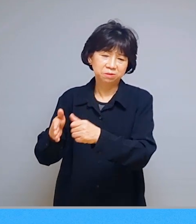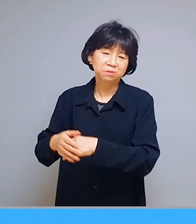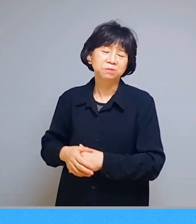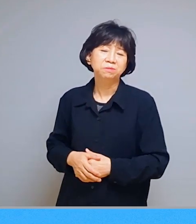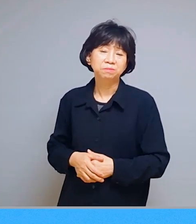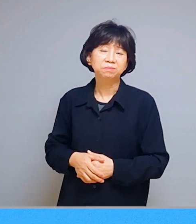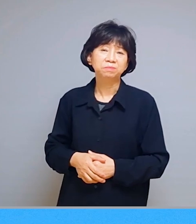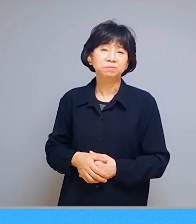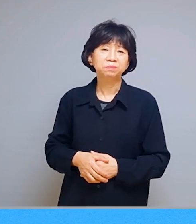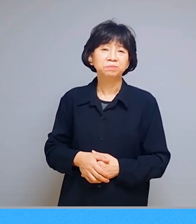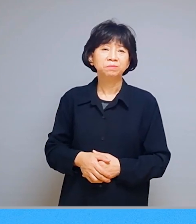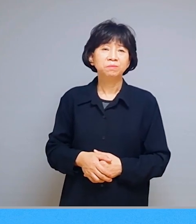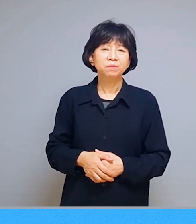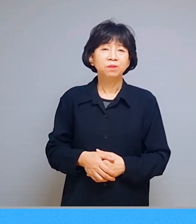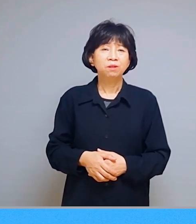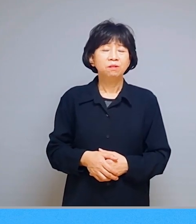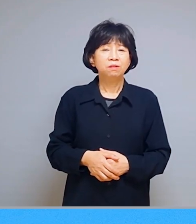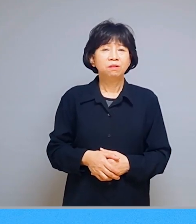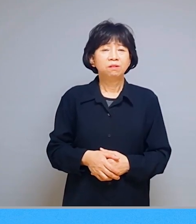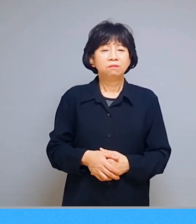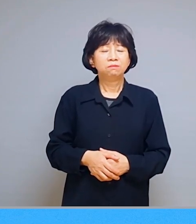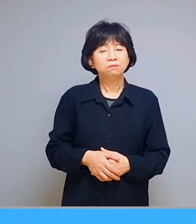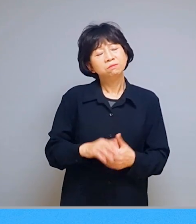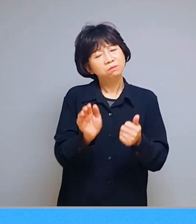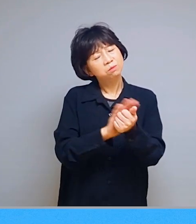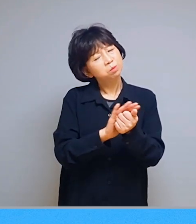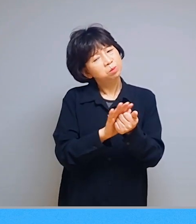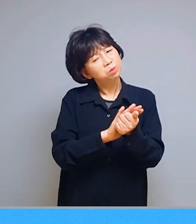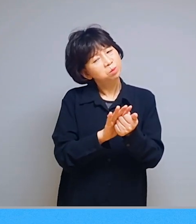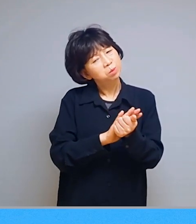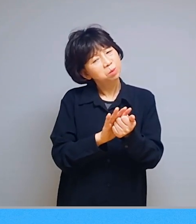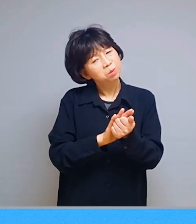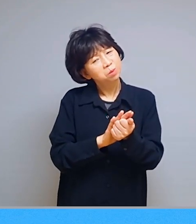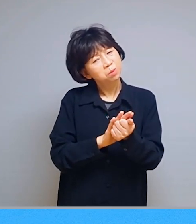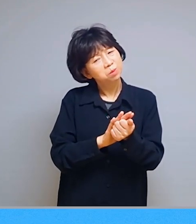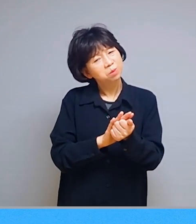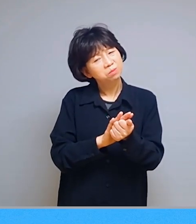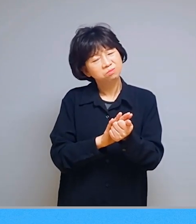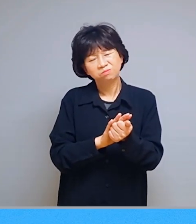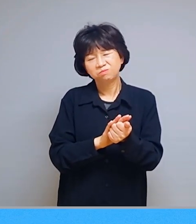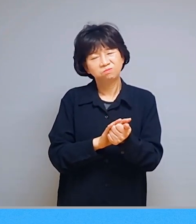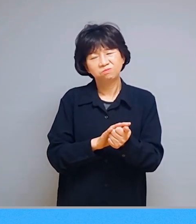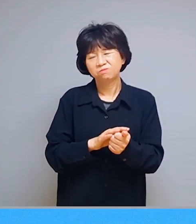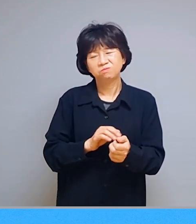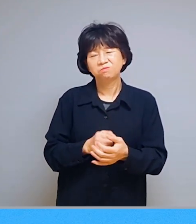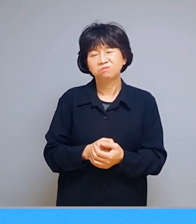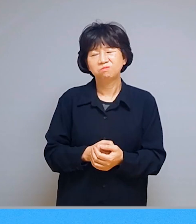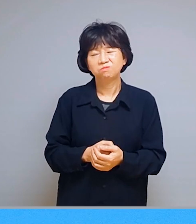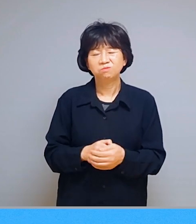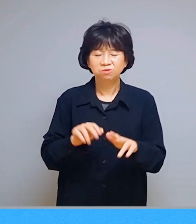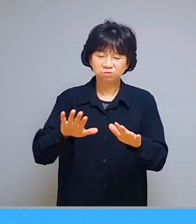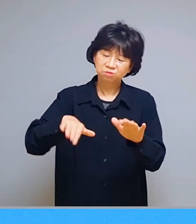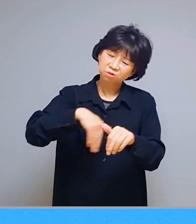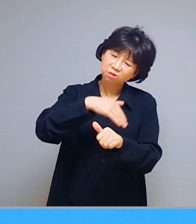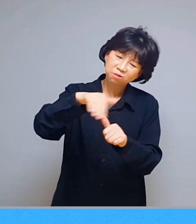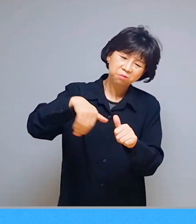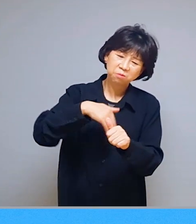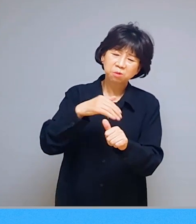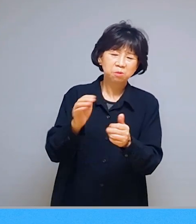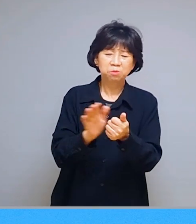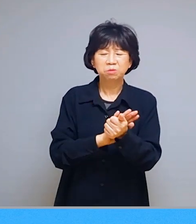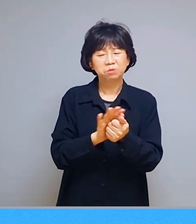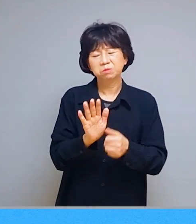말은 위로가 아니에요. 위로한다고 위로가 되겠습니까? 지금 이 지경에 위로가